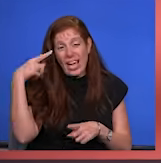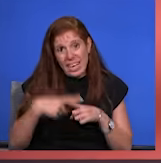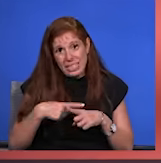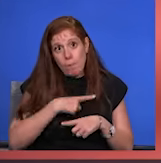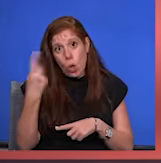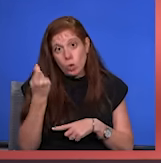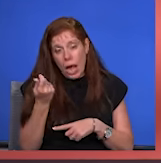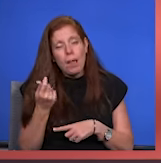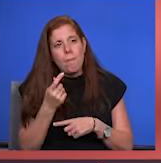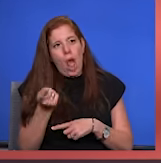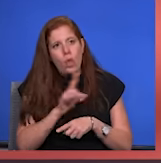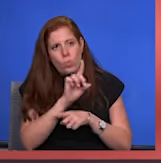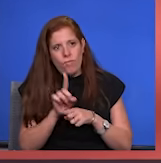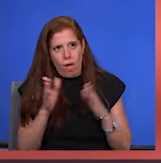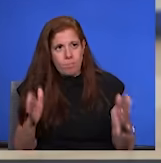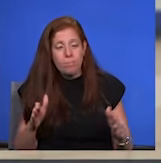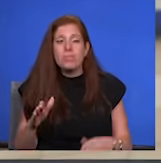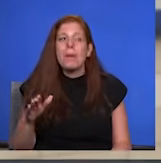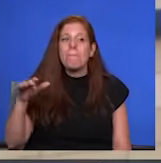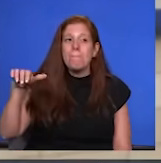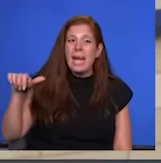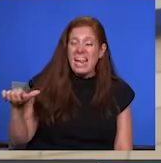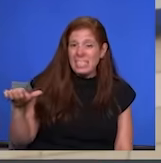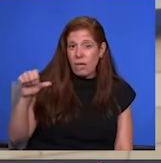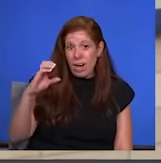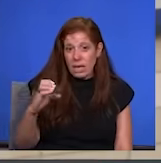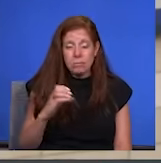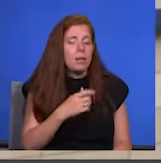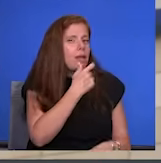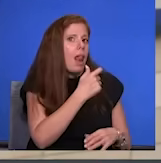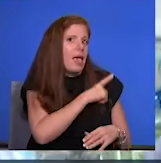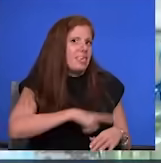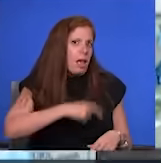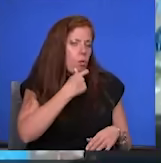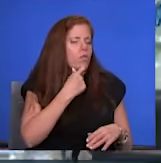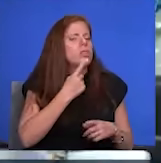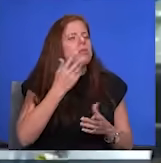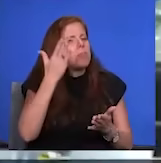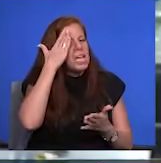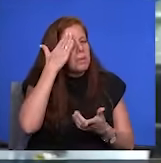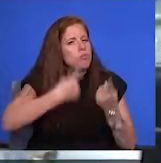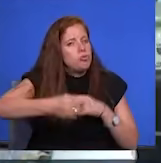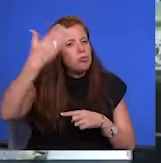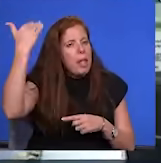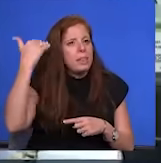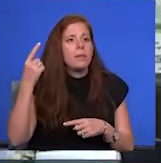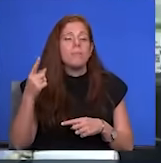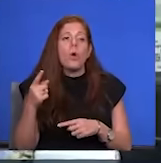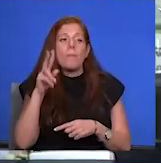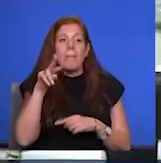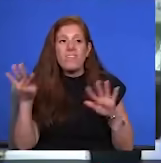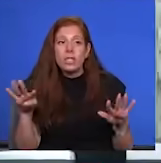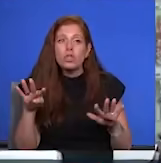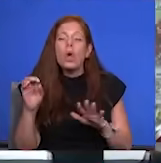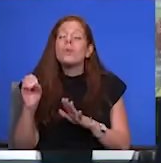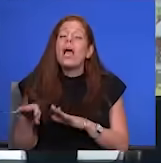בין אסף כספי לראש עיריית רחובות, היכרות שהולכת שנים אחורה. עוד בשנת 2009 תרם למלול בהתמודדות